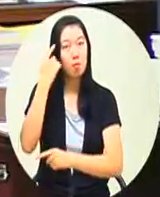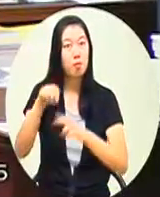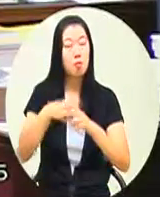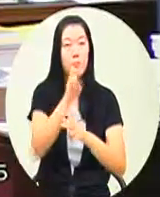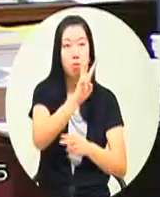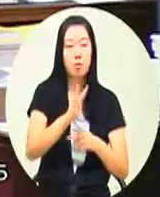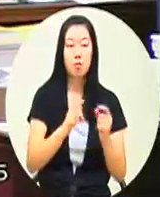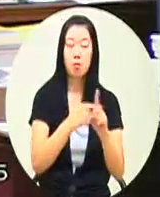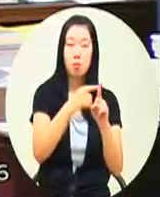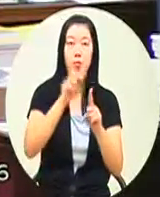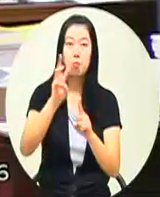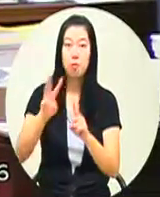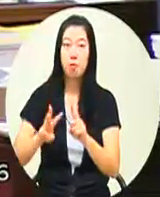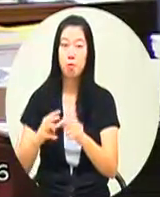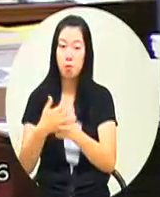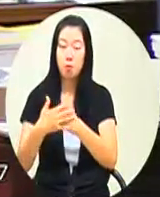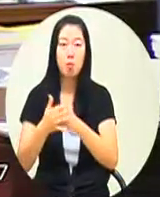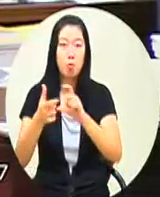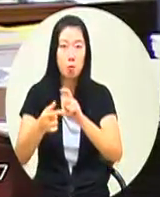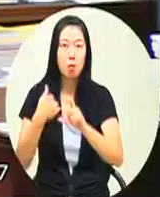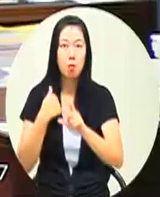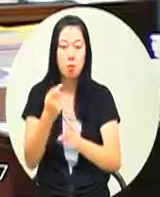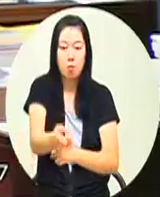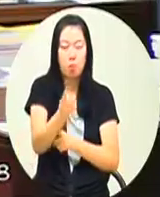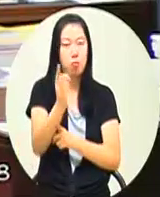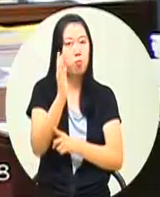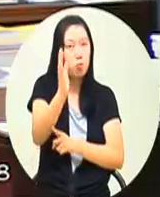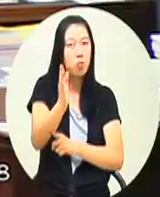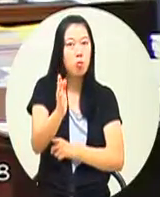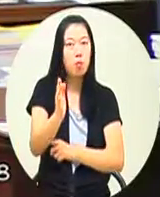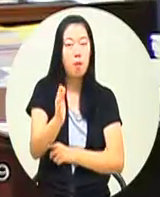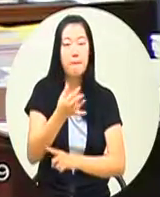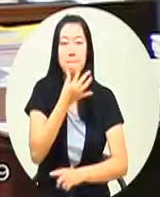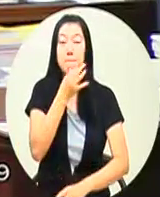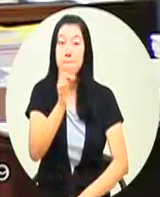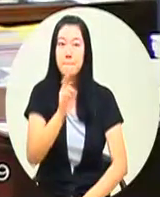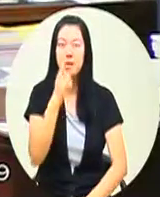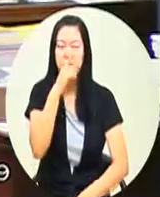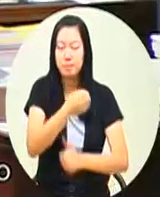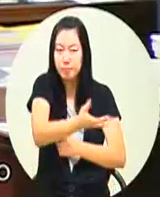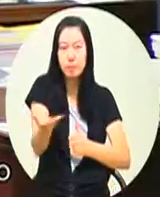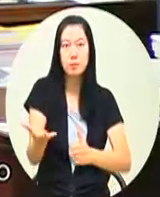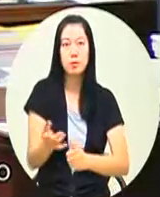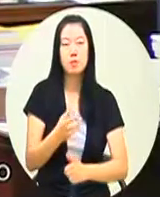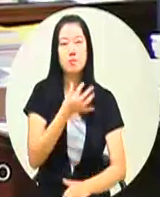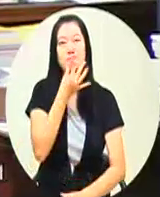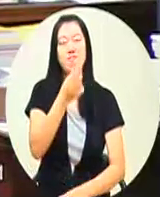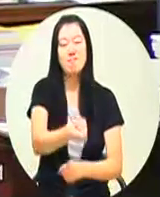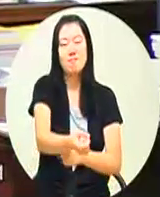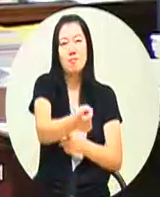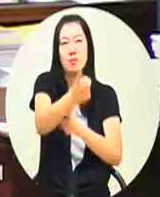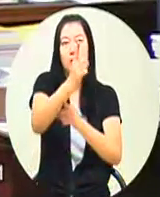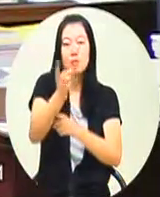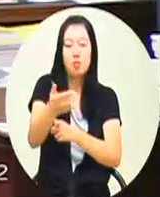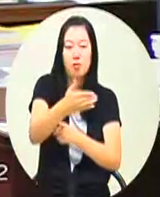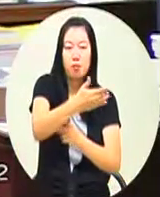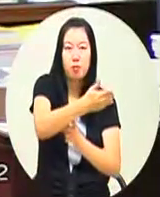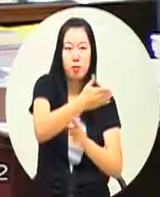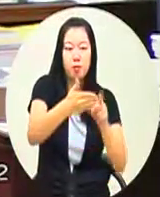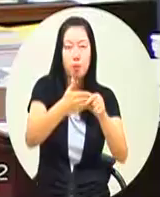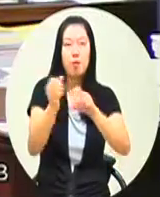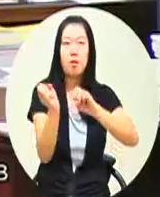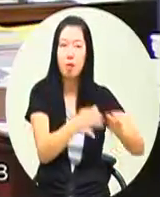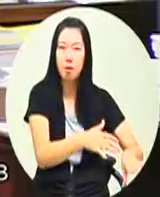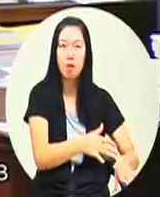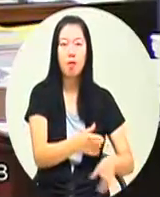区禁止垂钓，其实最主要原因是怕有污染，然后又怕钓起来的鱼被乱丢变成尸体，然后